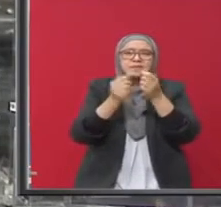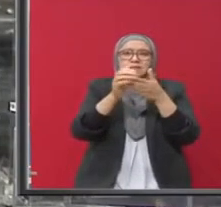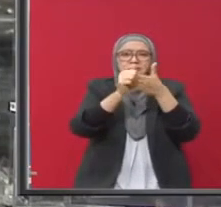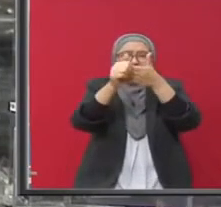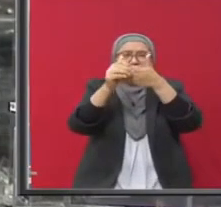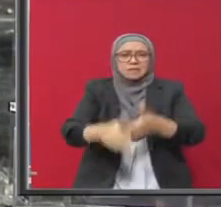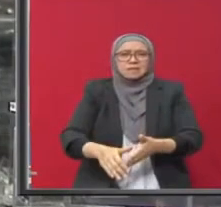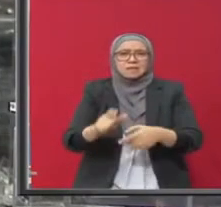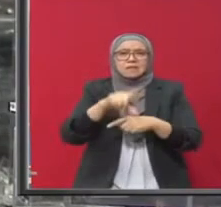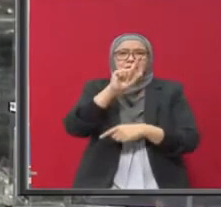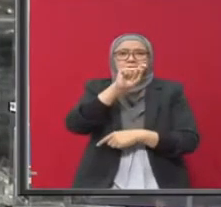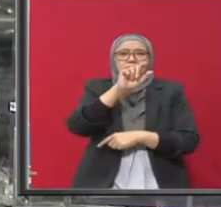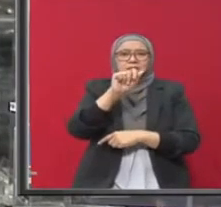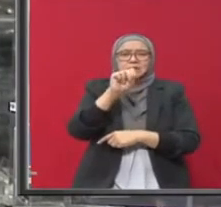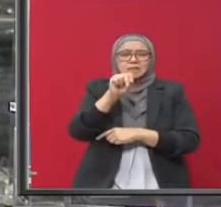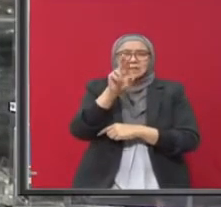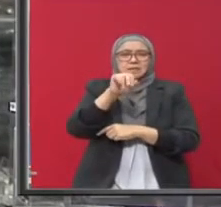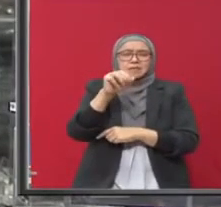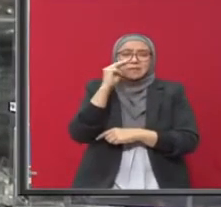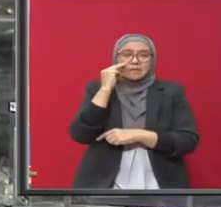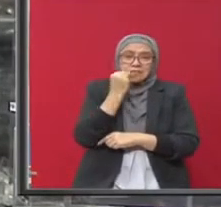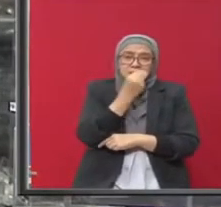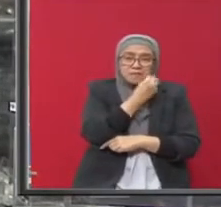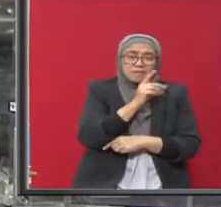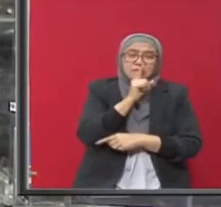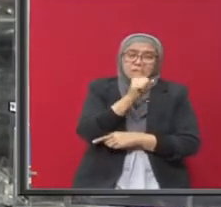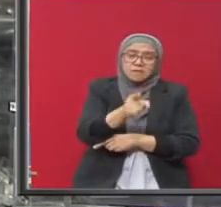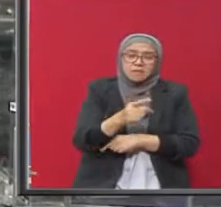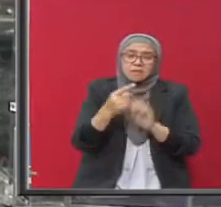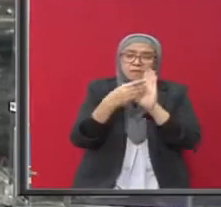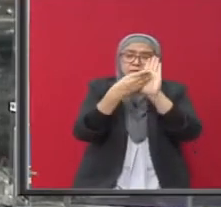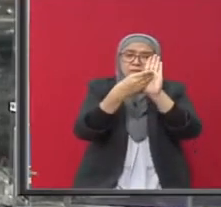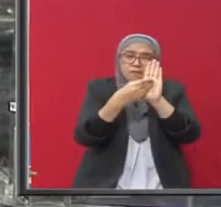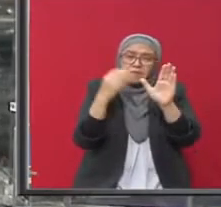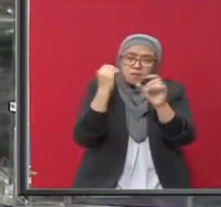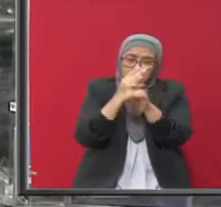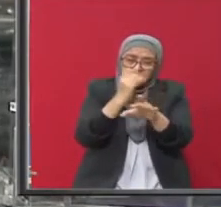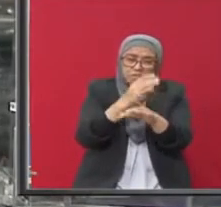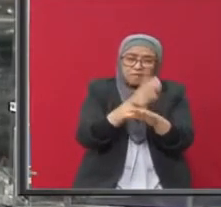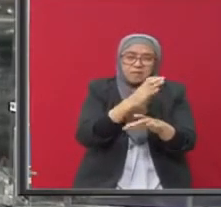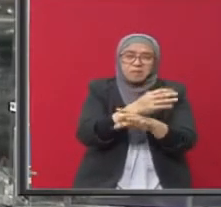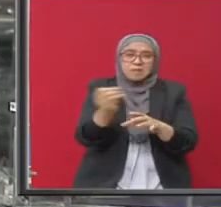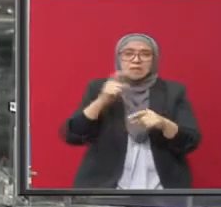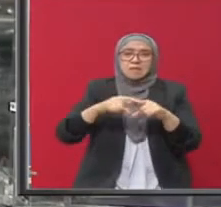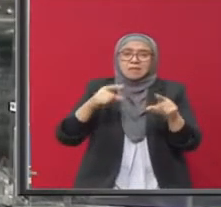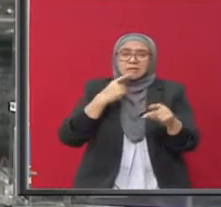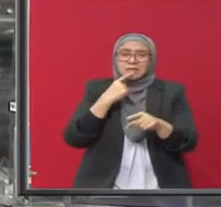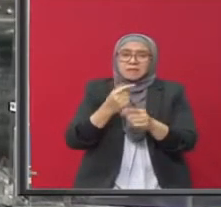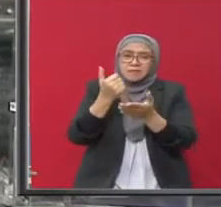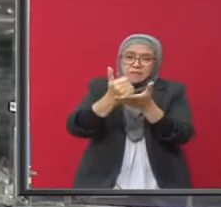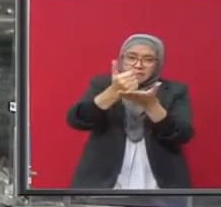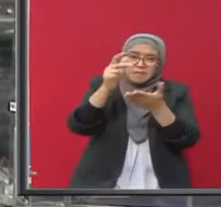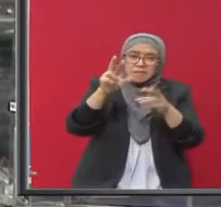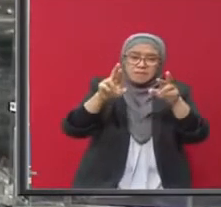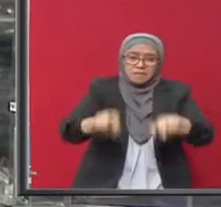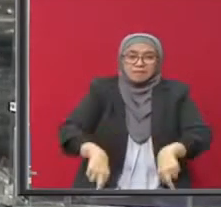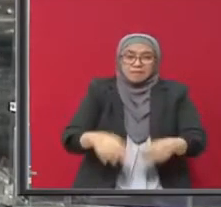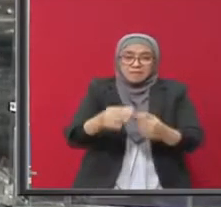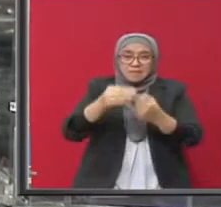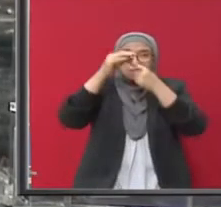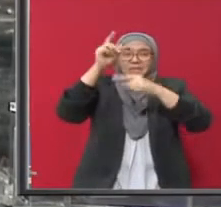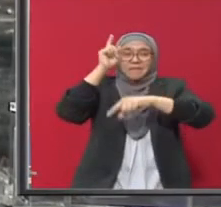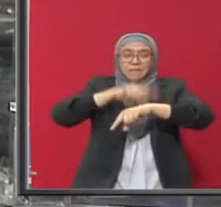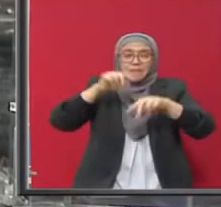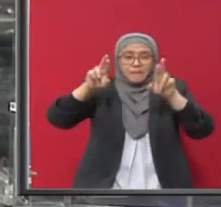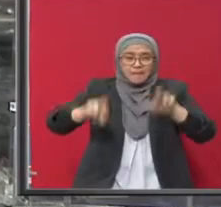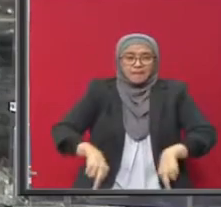telah membuktikan kesungguhan dan kecanaan kepada rakyat ketika rakyat menghadapi kesusahan seperti COVID-19 ini. Saya juga